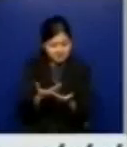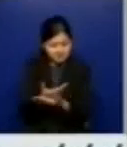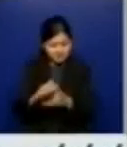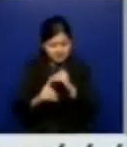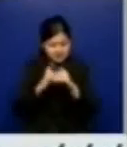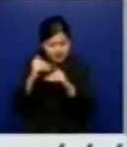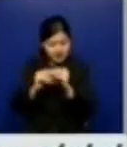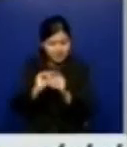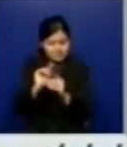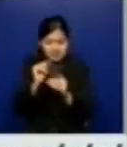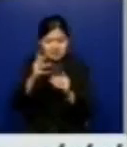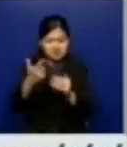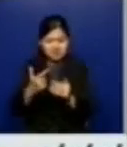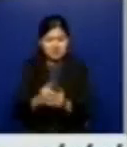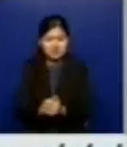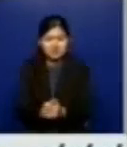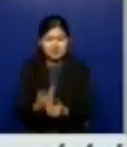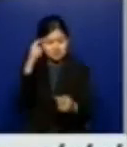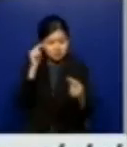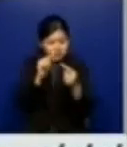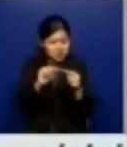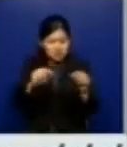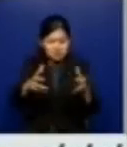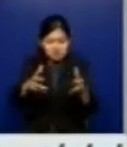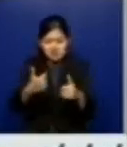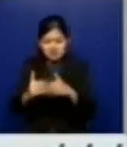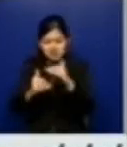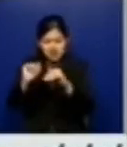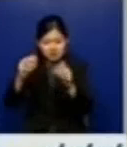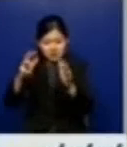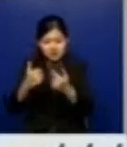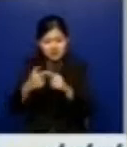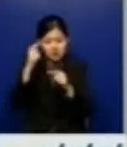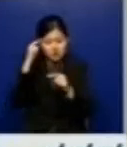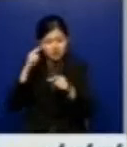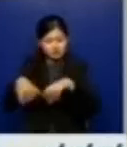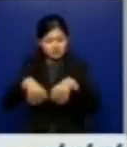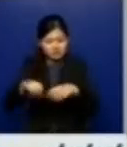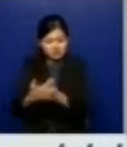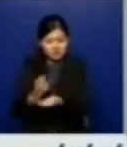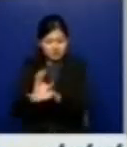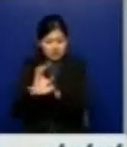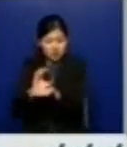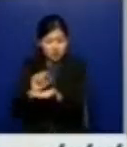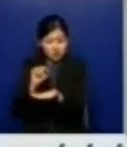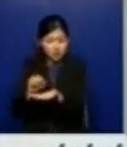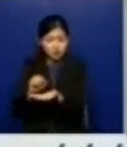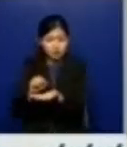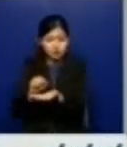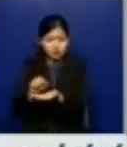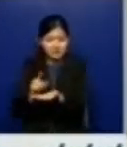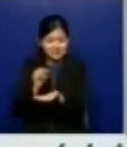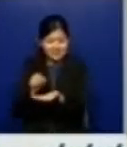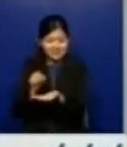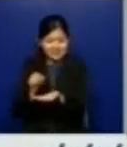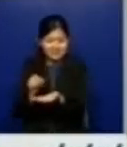ยไม่มีพื้นที่ไม่มีประชากรเป้าหมายนะครับแต่ก็จัดงบบูรณาการมานะครับงบบูรณาการทั้งหมดจริงๆเป็นงบ